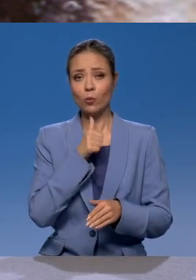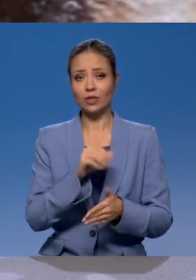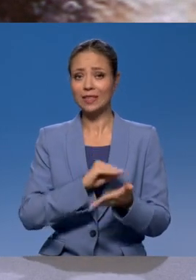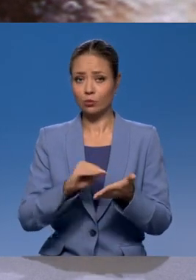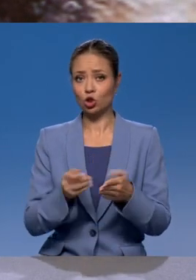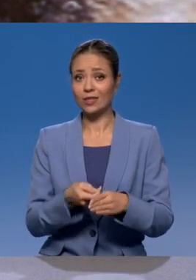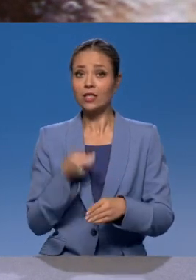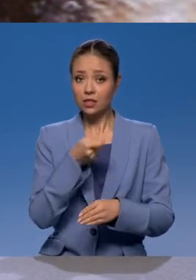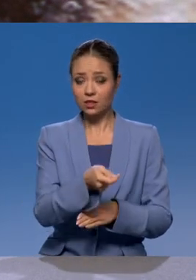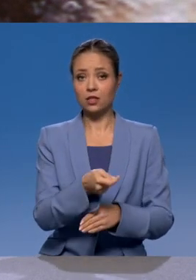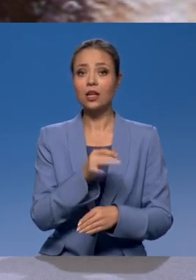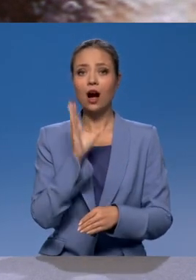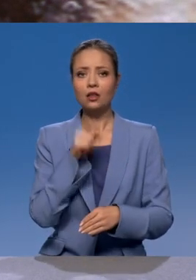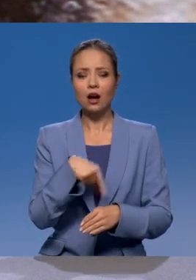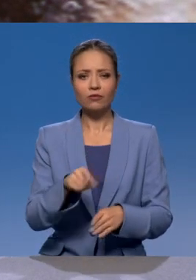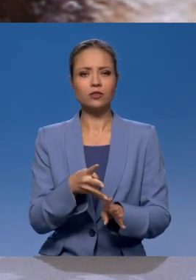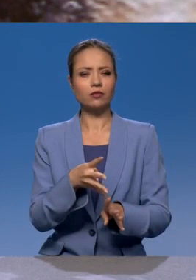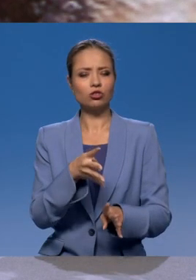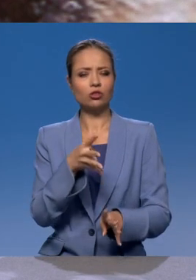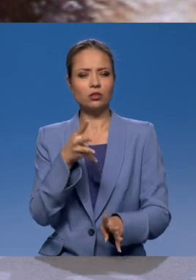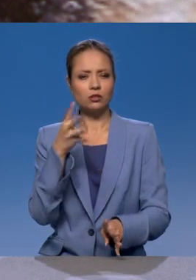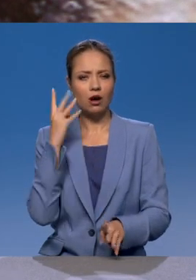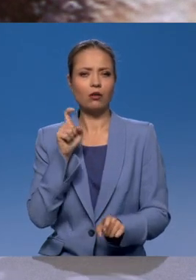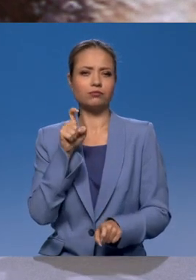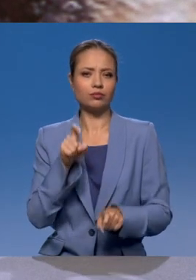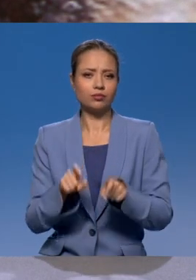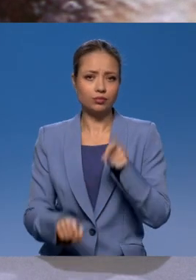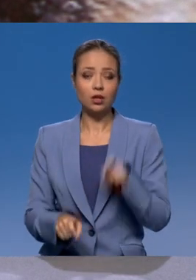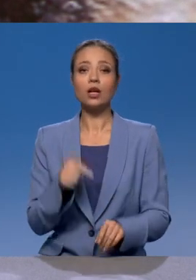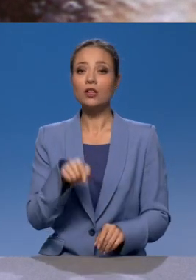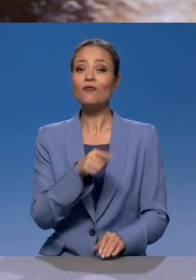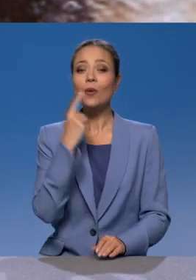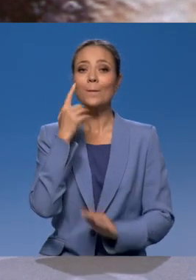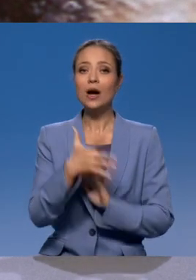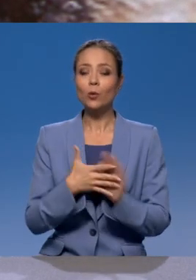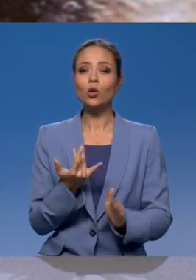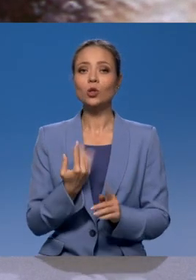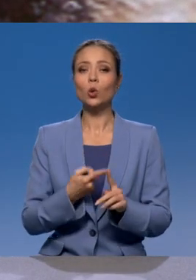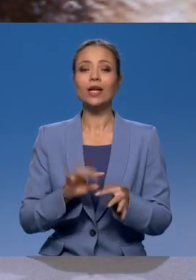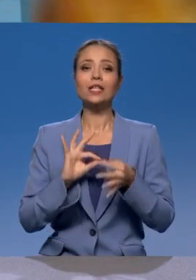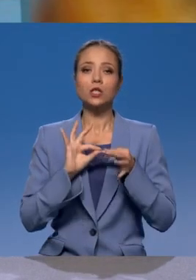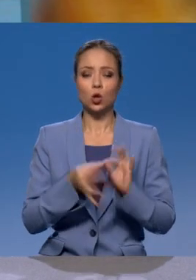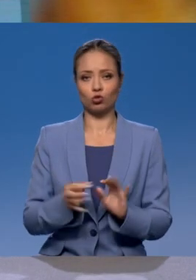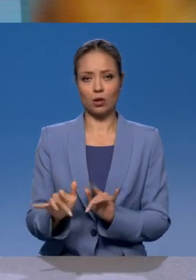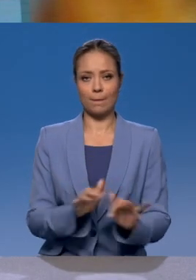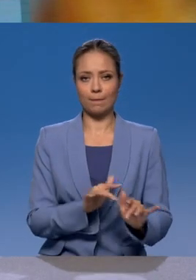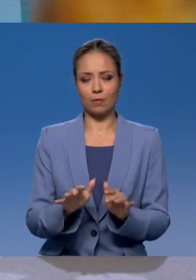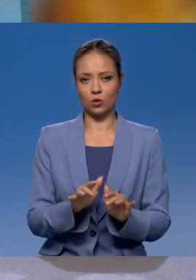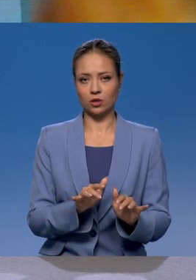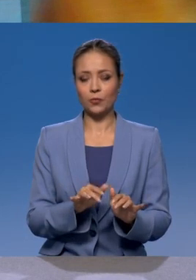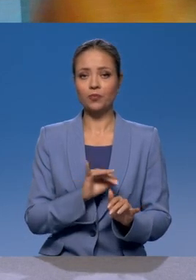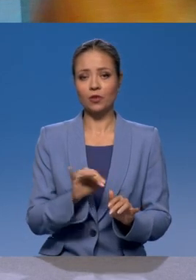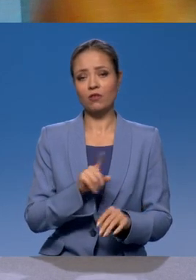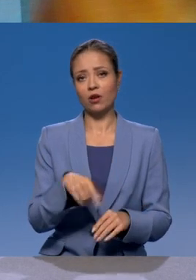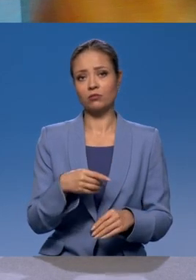вы посидите в очередях правосудия, то вы поймете, насколько это трудный и трудоемкий процесс. И присудят вам